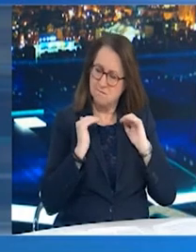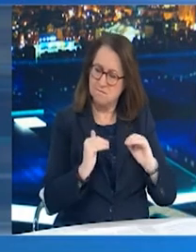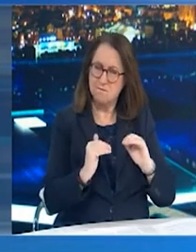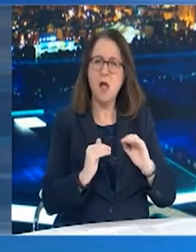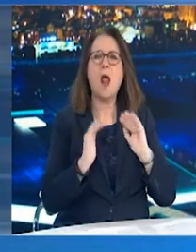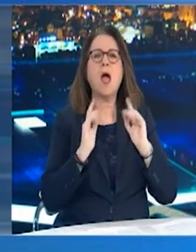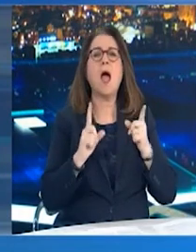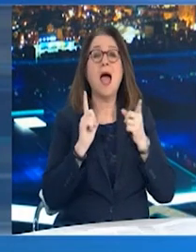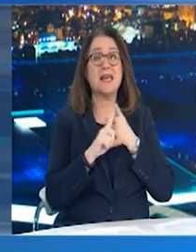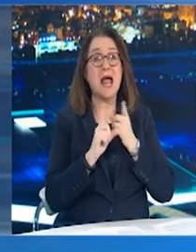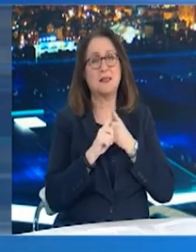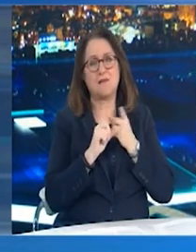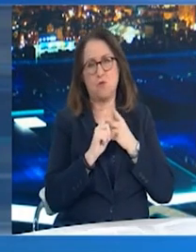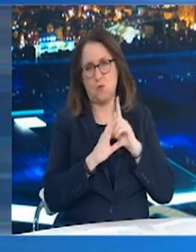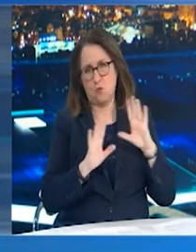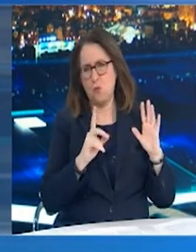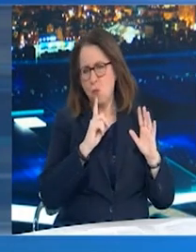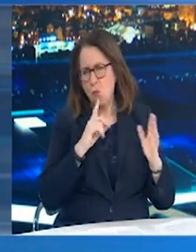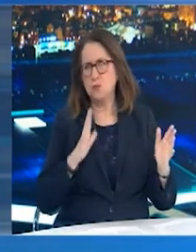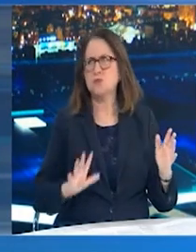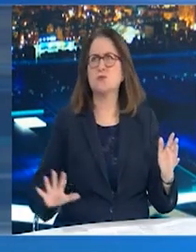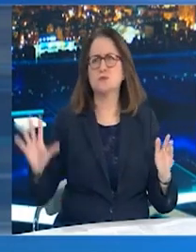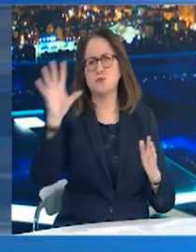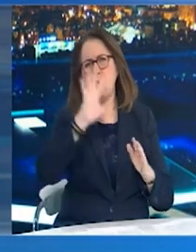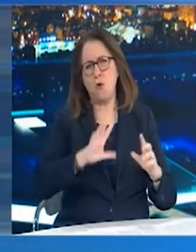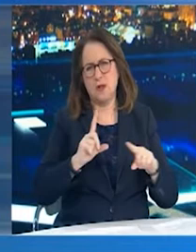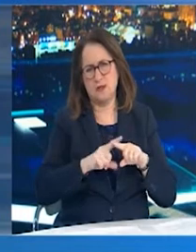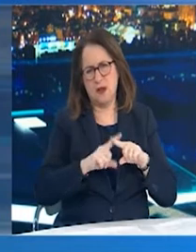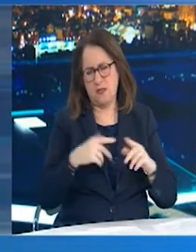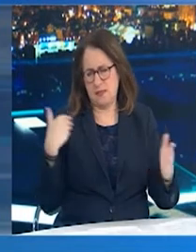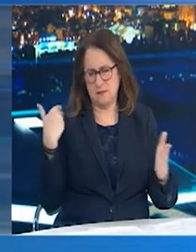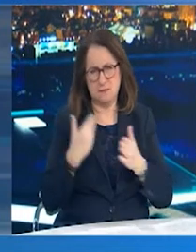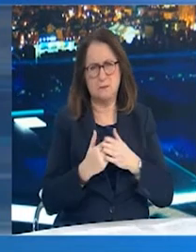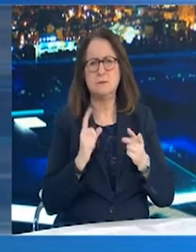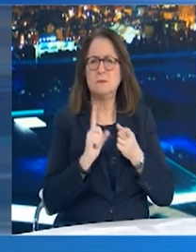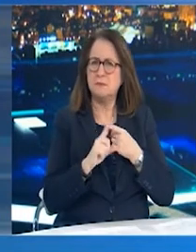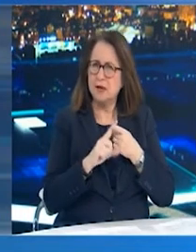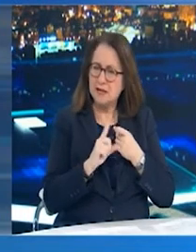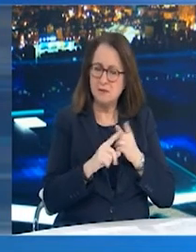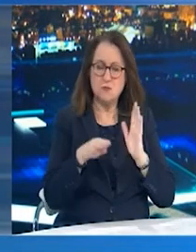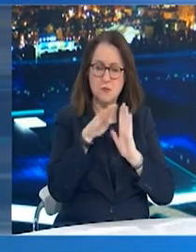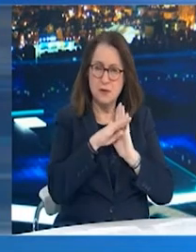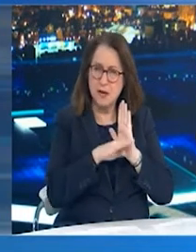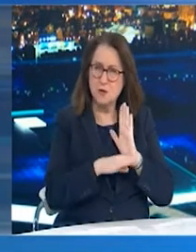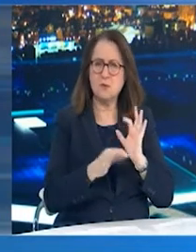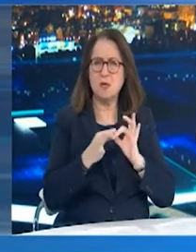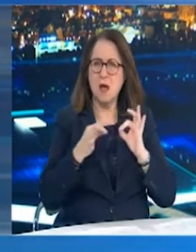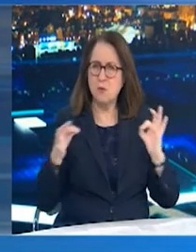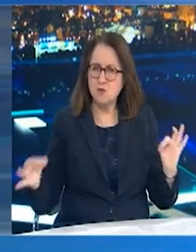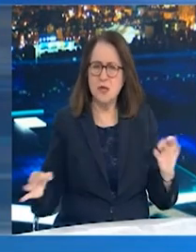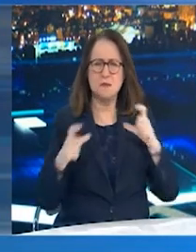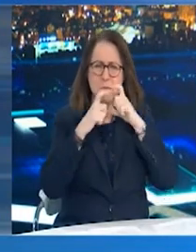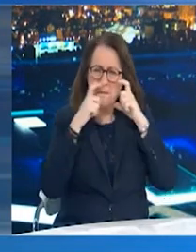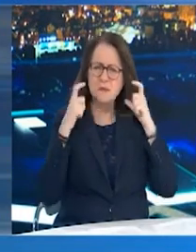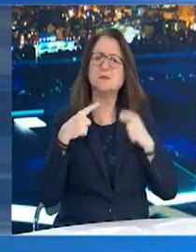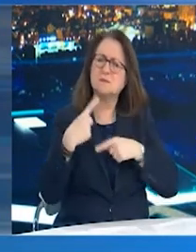με ραντεβού, όπως σε όλη την υπόλοιπη επικράτεια και όπως στο παρελθόν, με όλους τους υγειονομικούς κανόνες, τις αποστάσεις ασφαλείας, τις